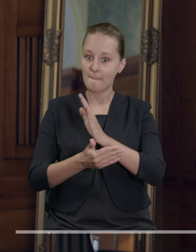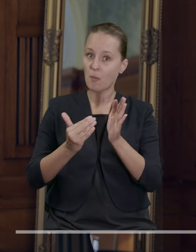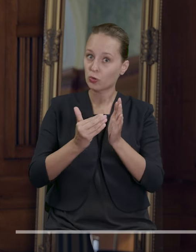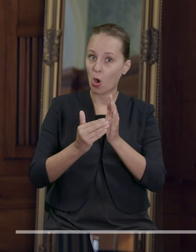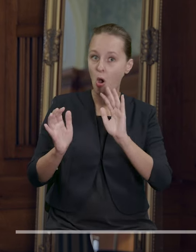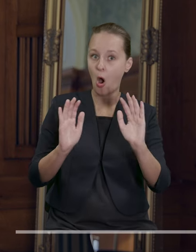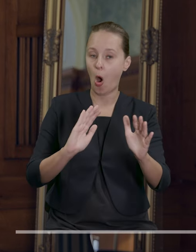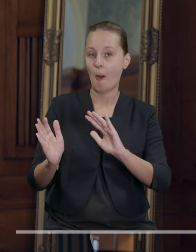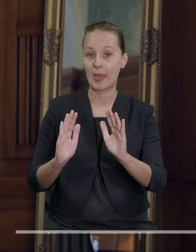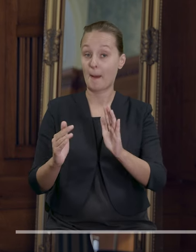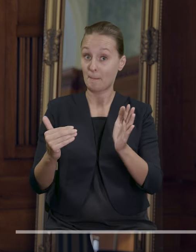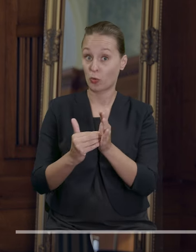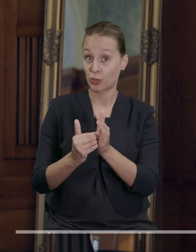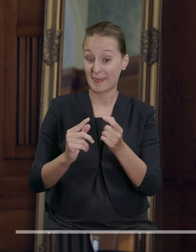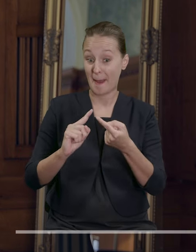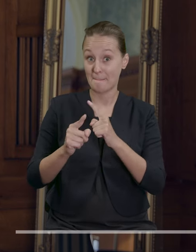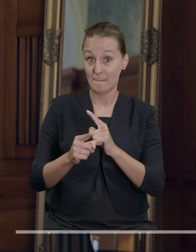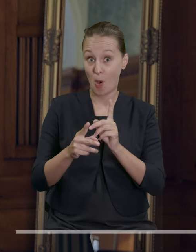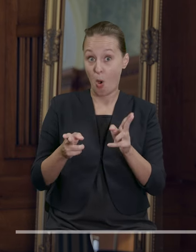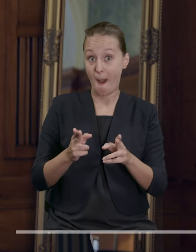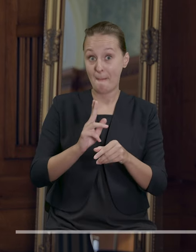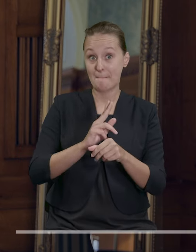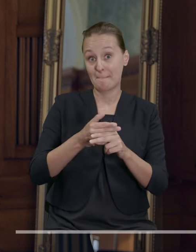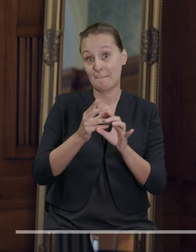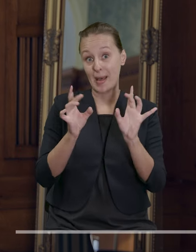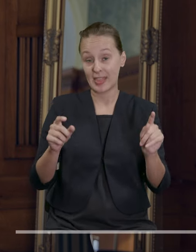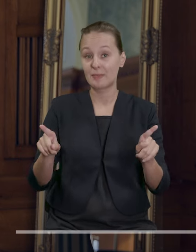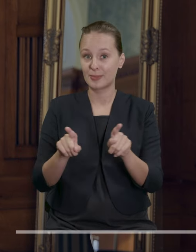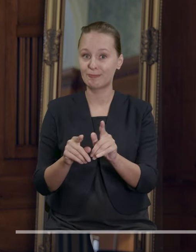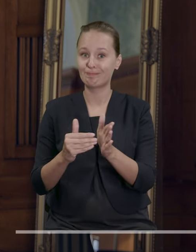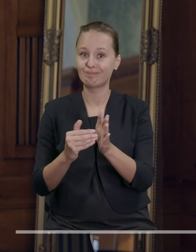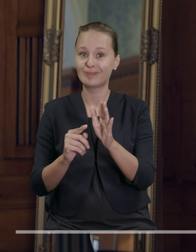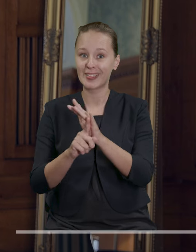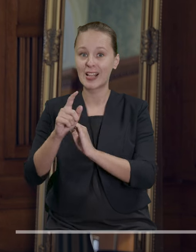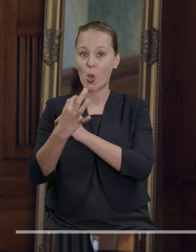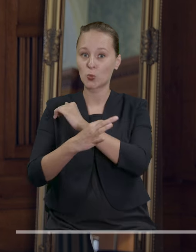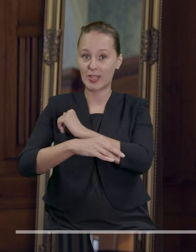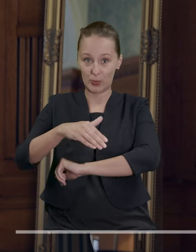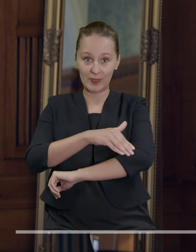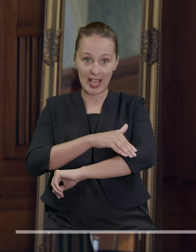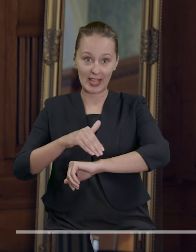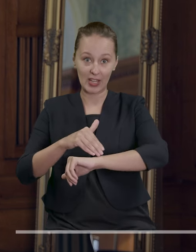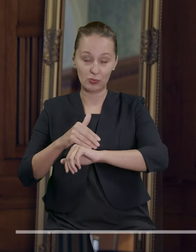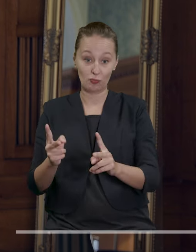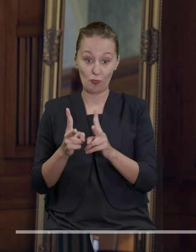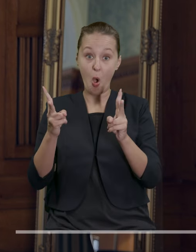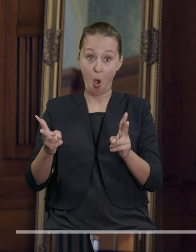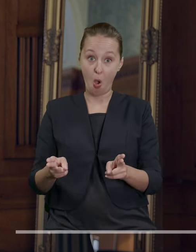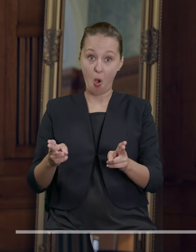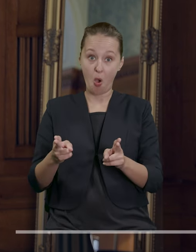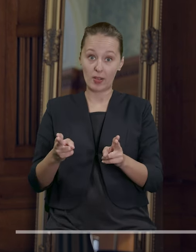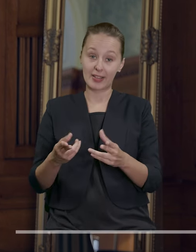opiekę, konieczną po pandemii i konieczną także dla naszych studentów zagranicznych w